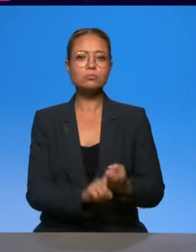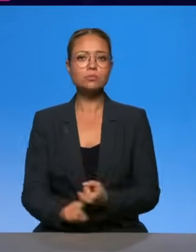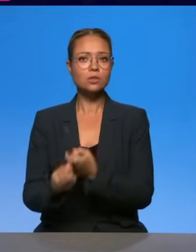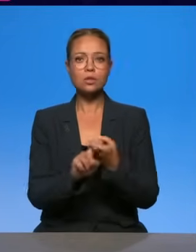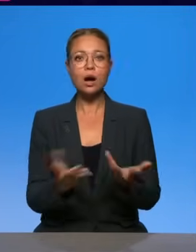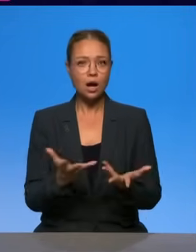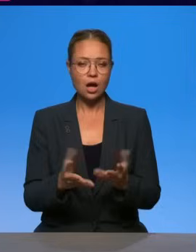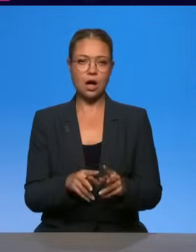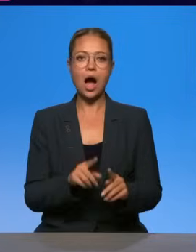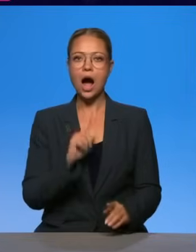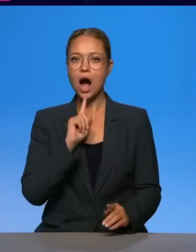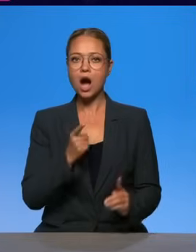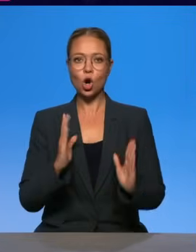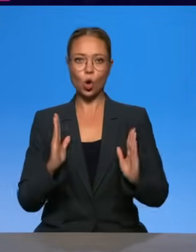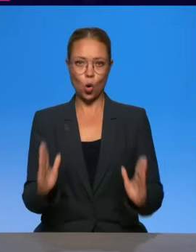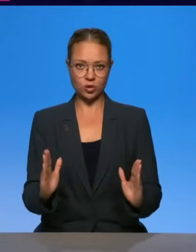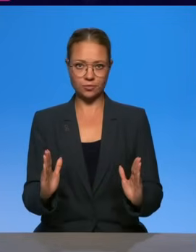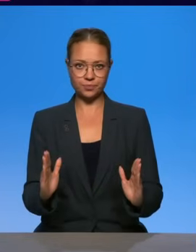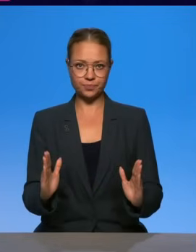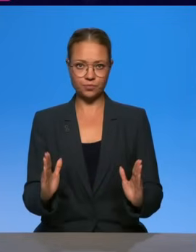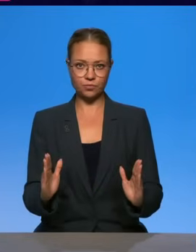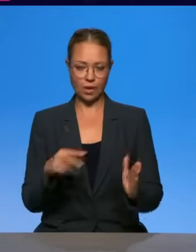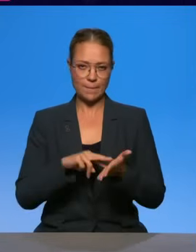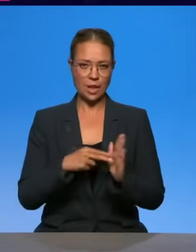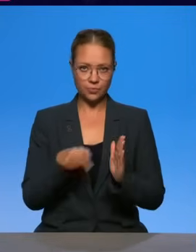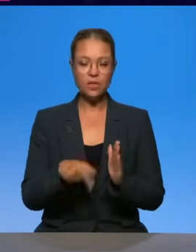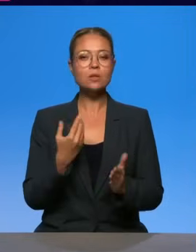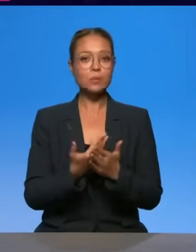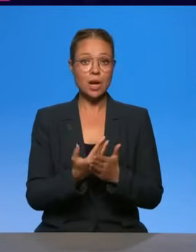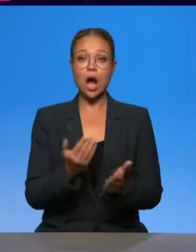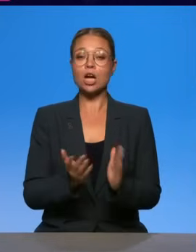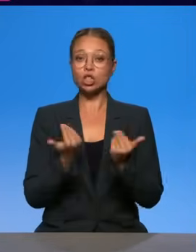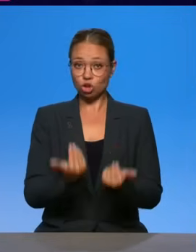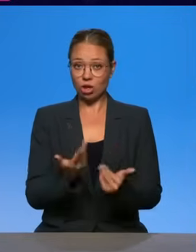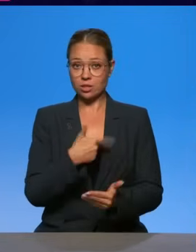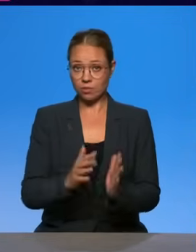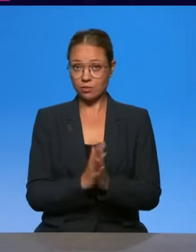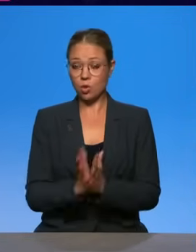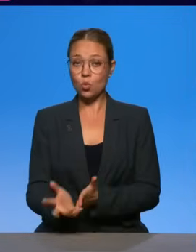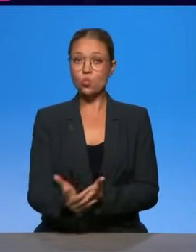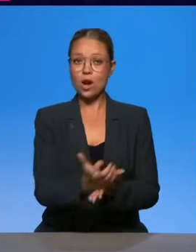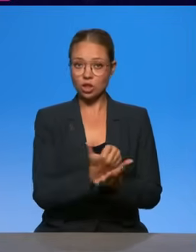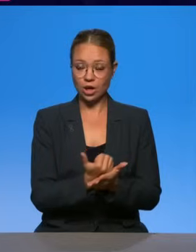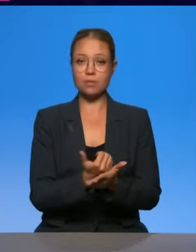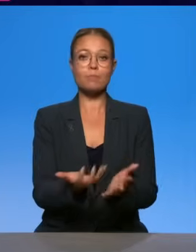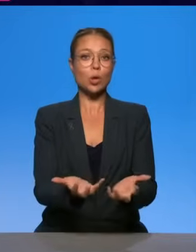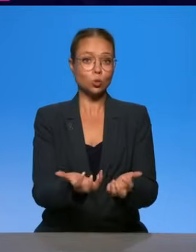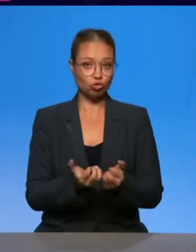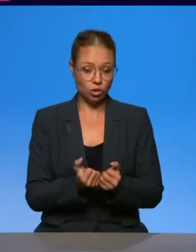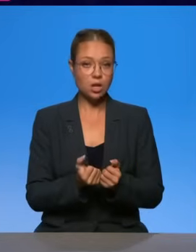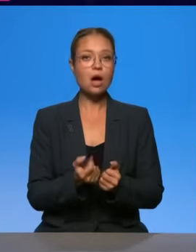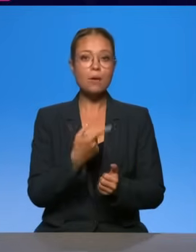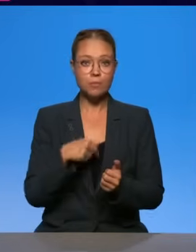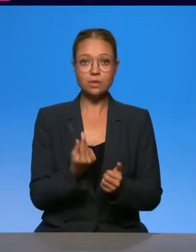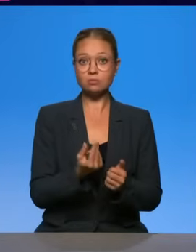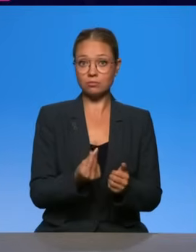цикличности. То есть урожай, который мы получаем, в нем заложена прибыль, позволяющая нам развиваться, строить какие-то планы. Сами понимаете, здесь ничего